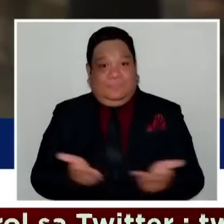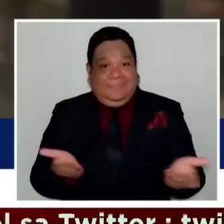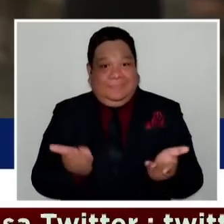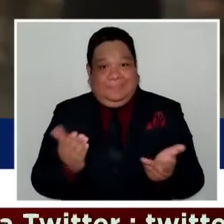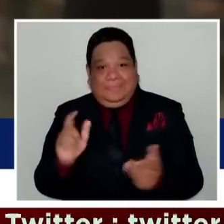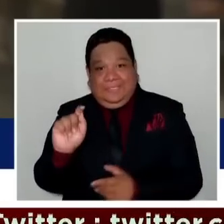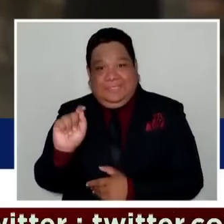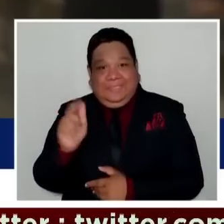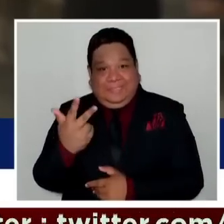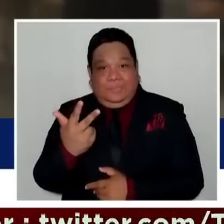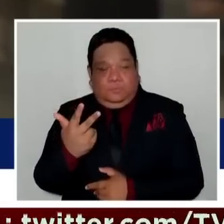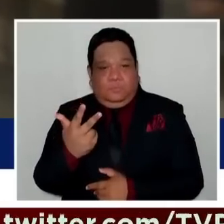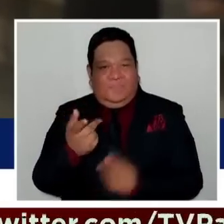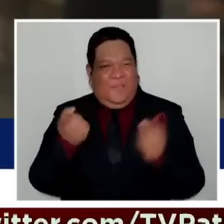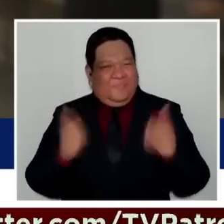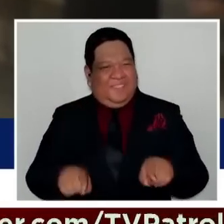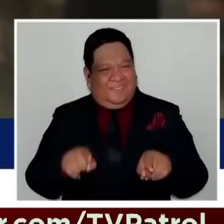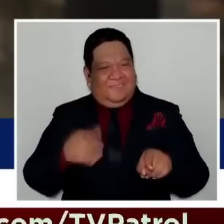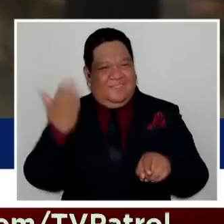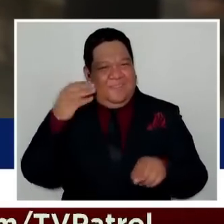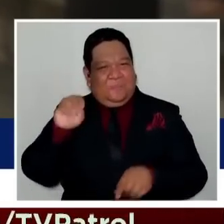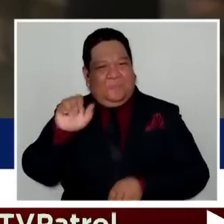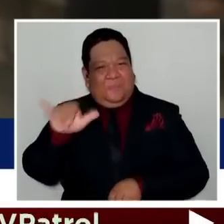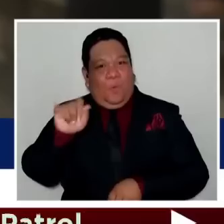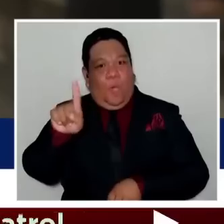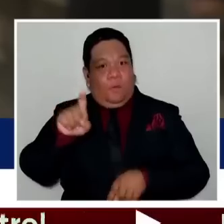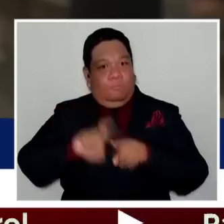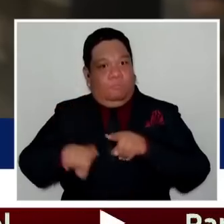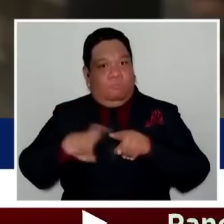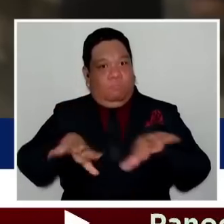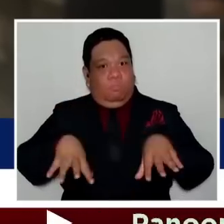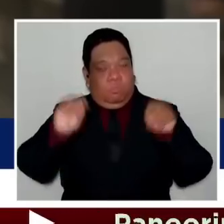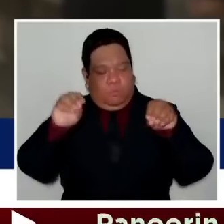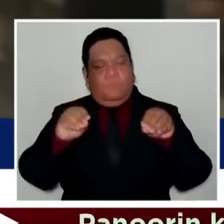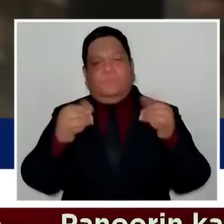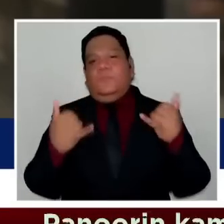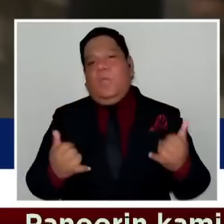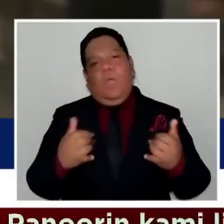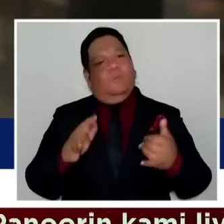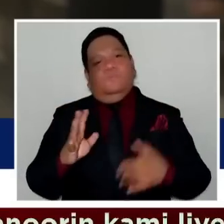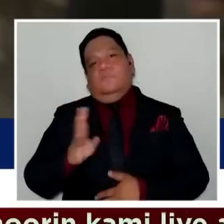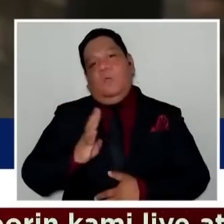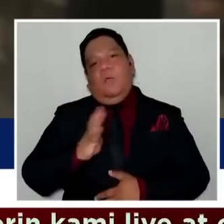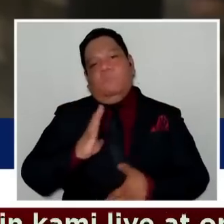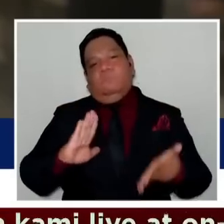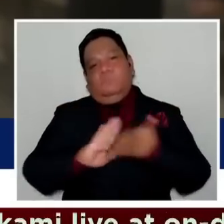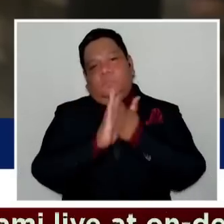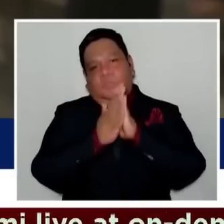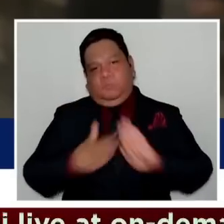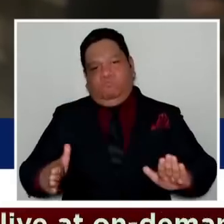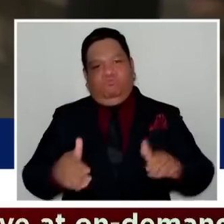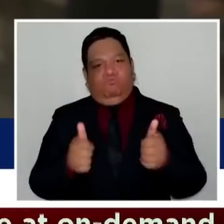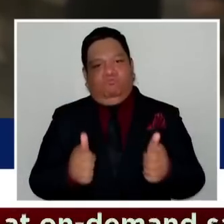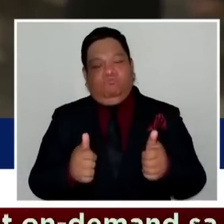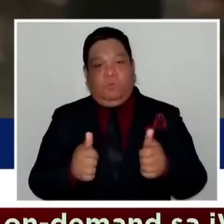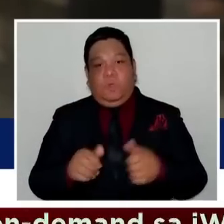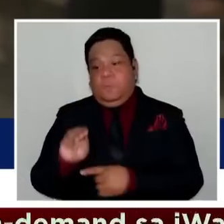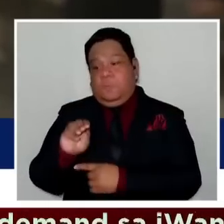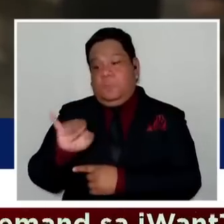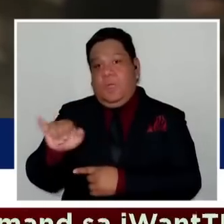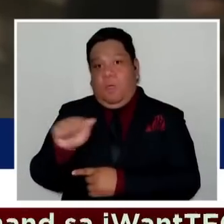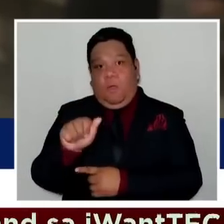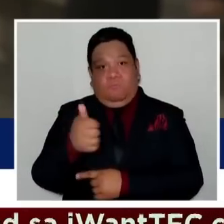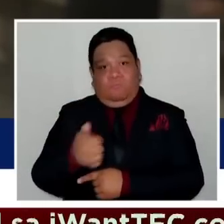yung power outage no May 1, kalmado na ang sitwasyon dito, Henry. At sabi mismo ni Mia, officer in charge o Brian Co,